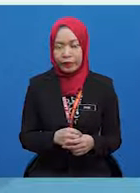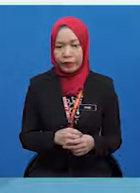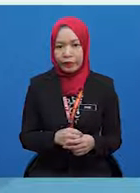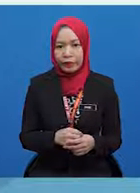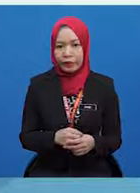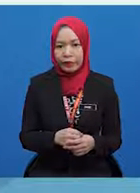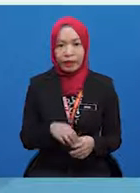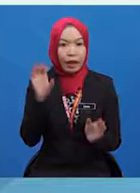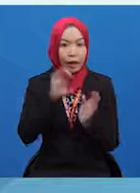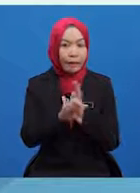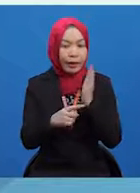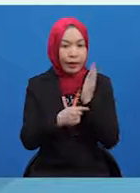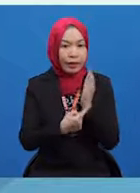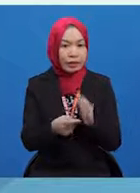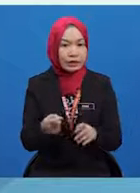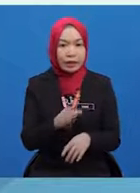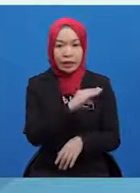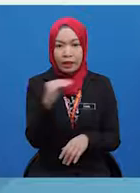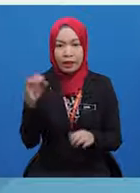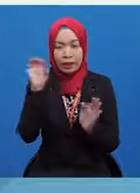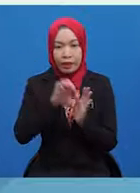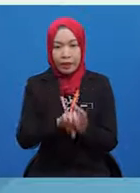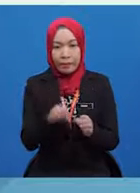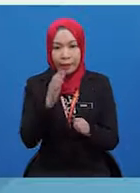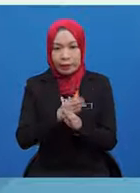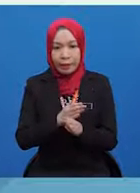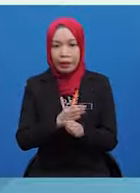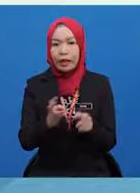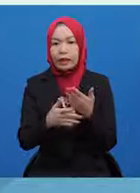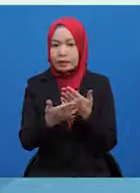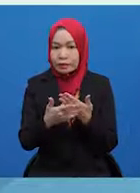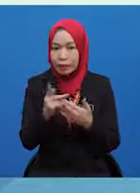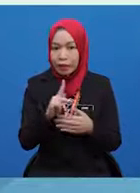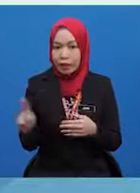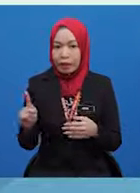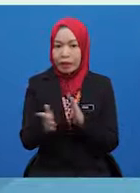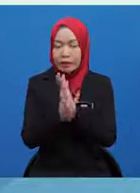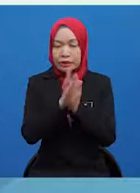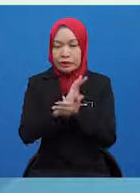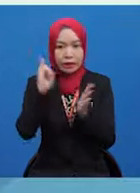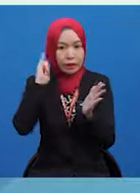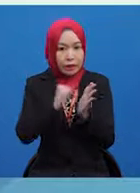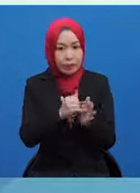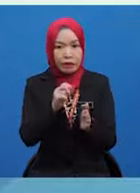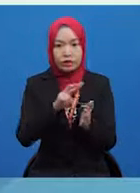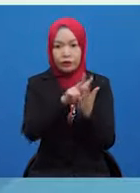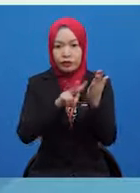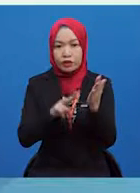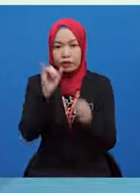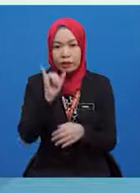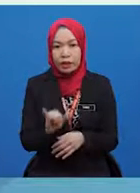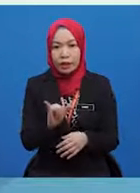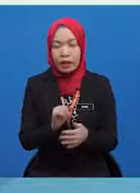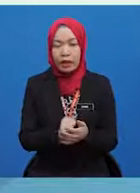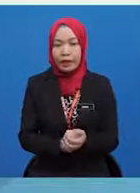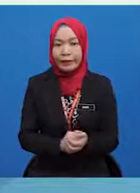dan gambar objek dipermudahkan untuk menghasilkan imej visual yang ringkas